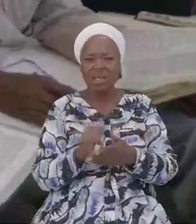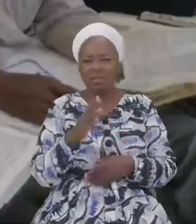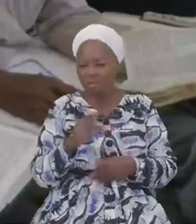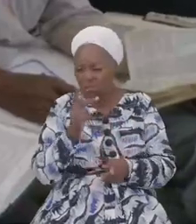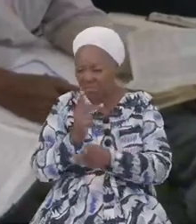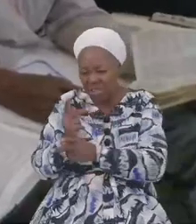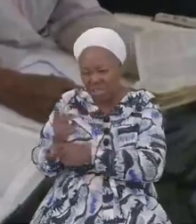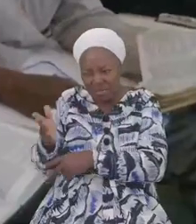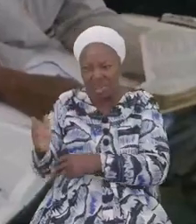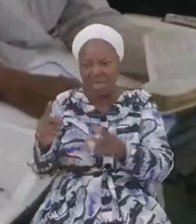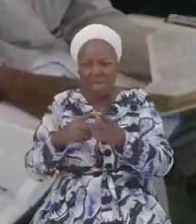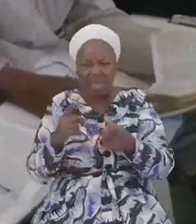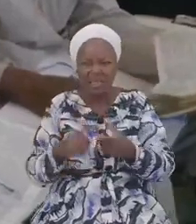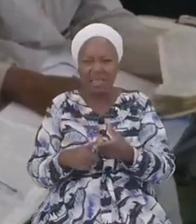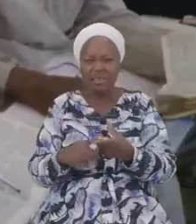arrière et